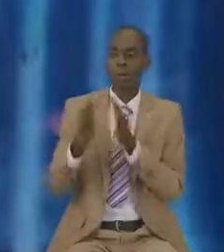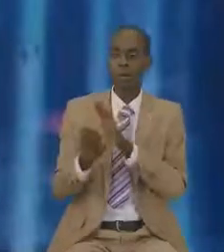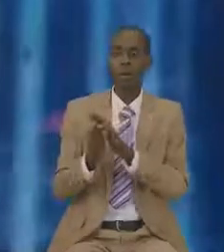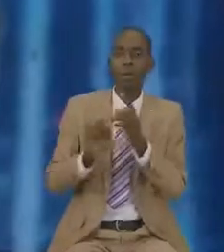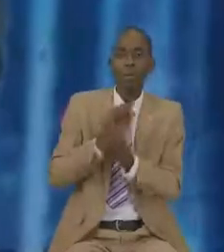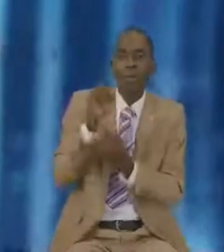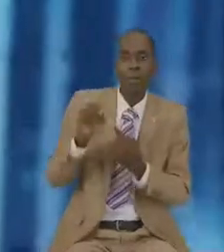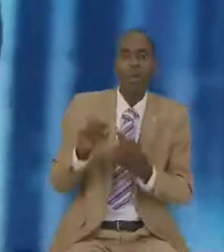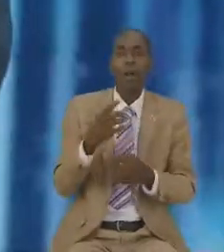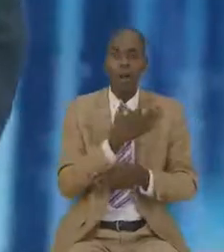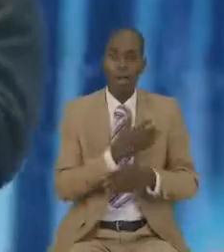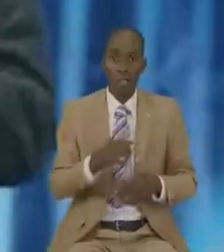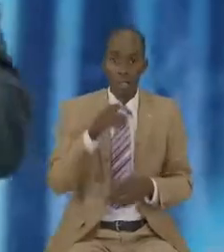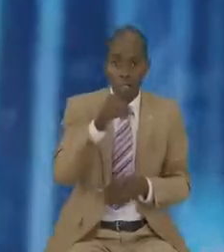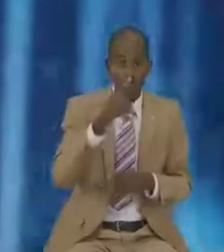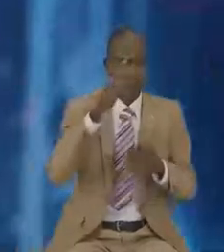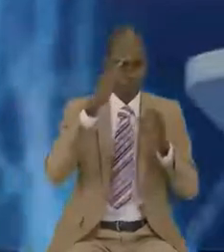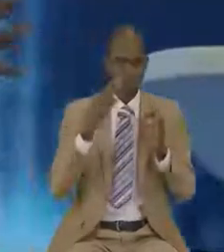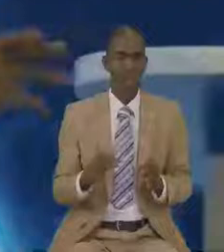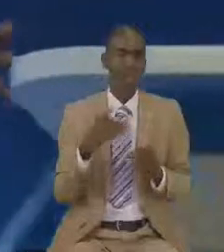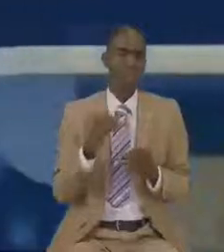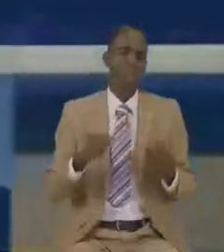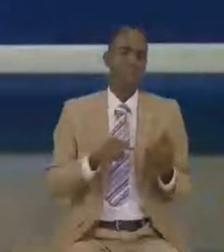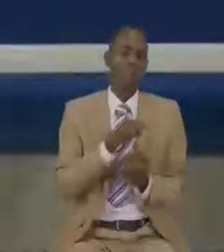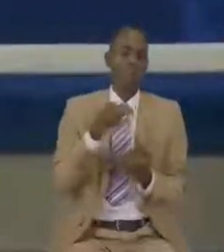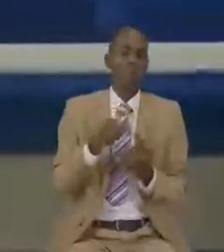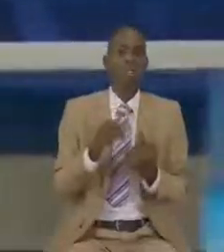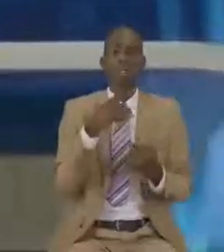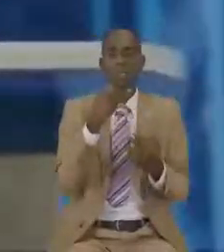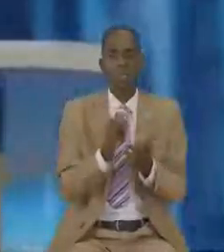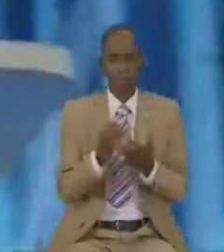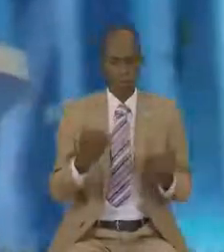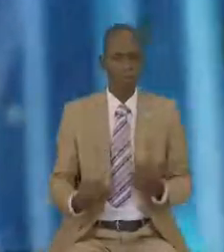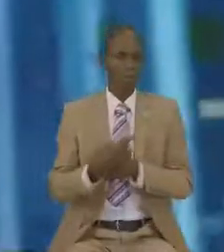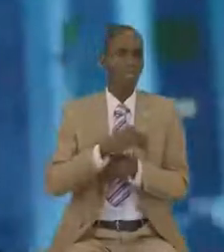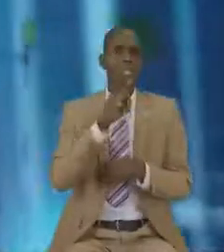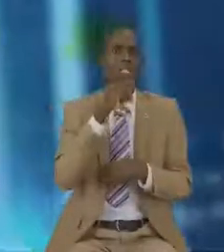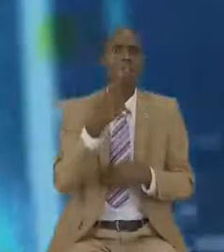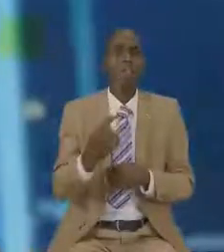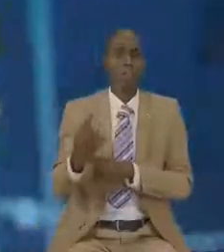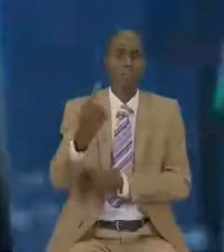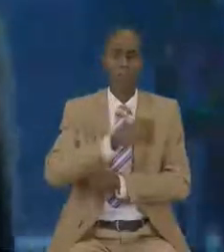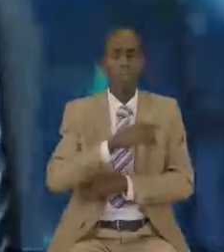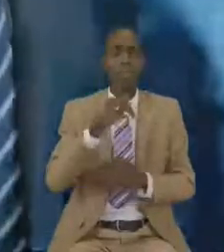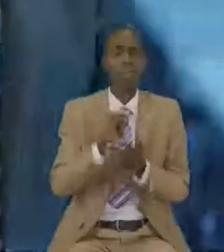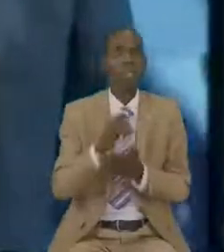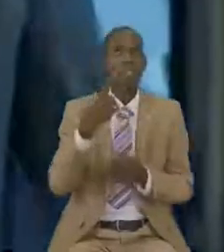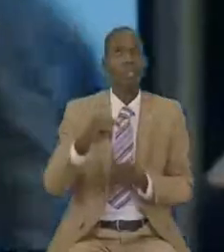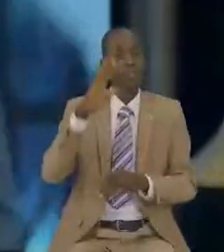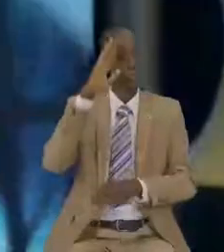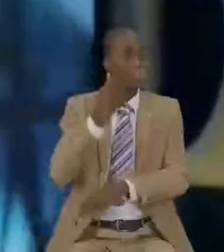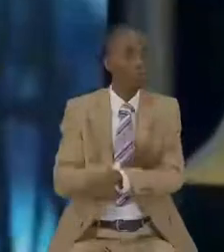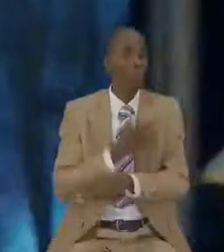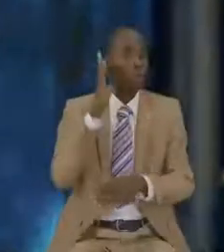qui détermine le quand. Aujourd'hui, c'est aujourd'hui le jour. Le Fils va m'affranchir. Aujourd'hui, c'est